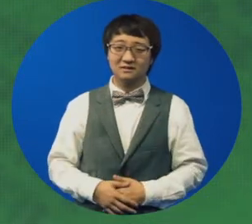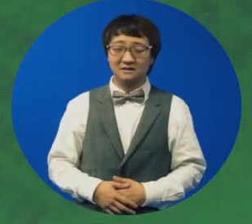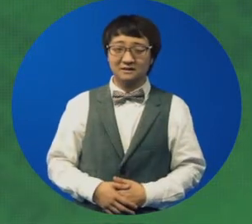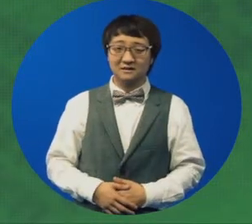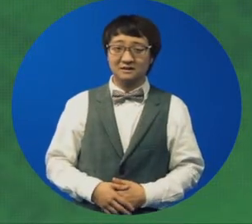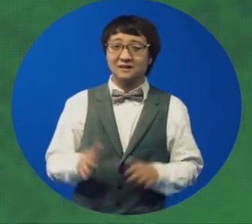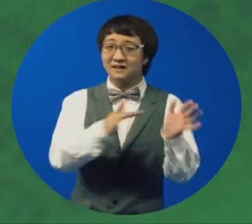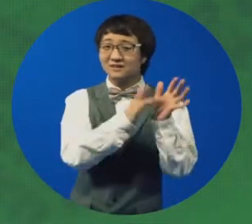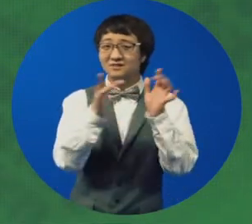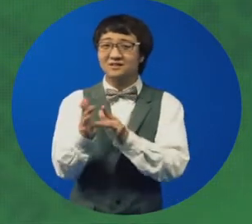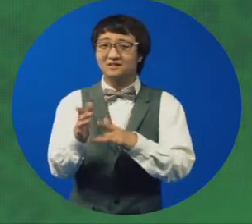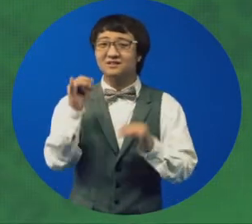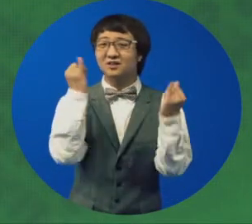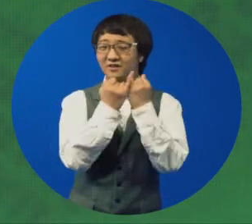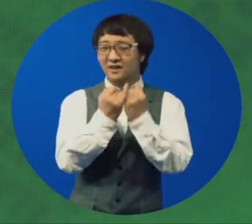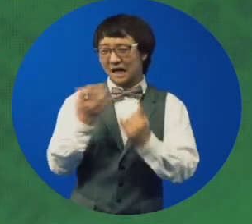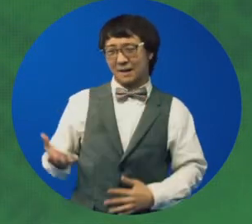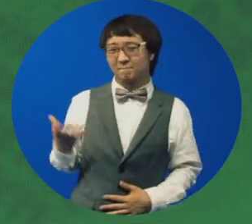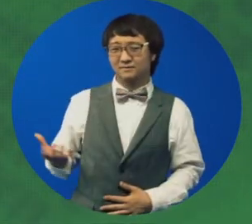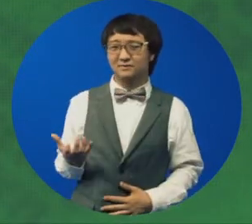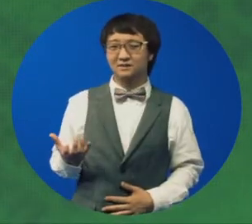예수님이 그 여인의 아픔을 건드셨어요.